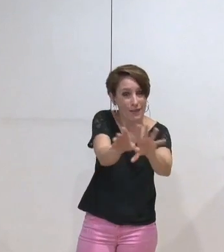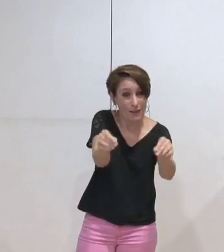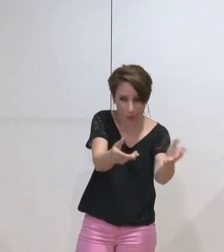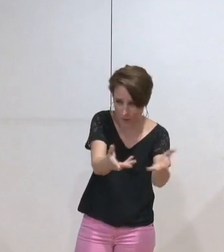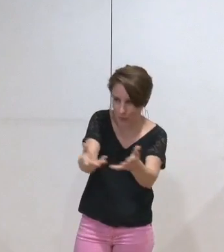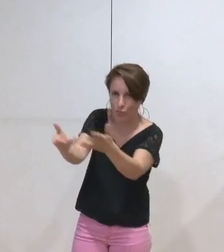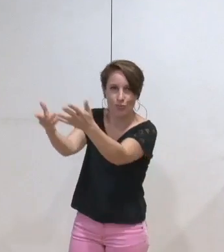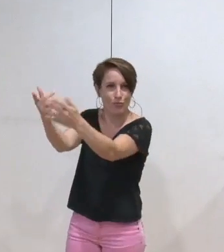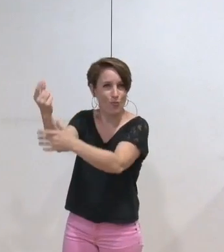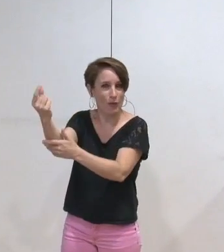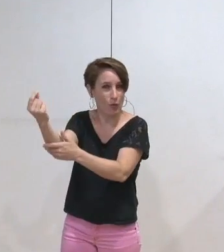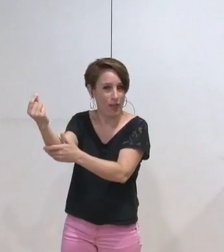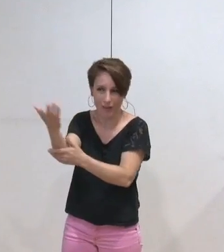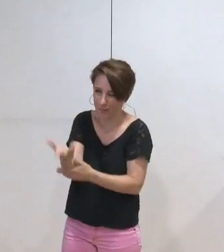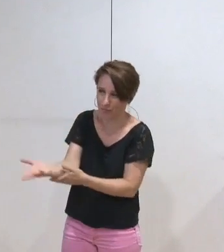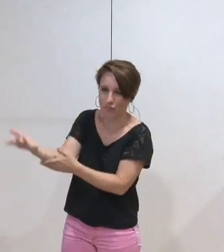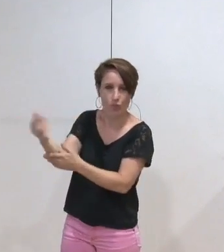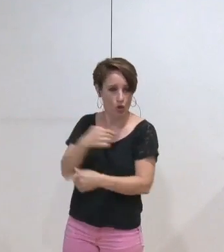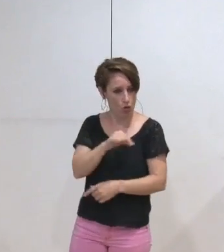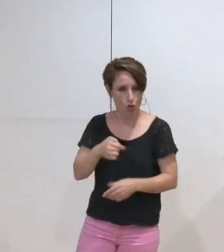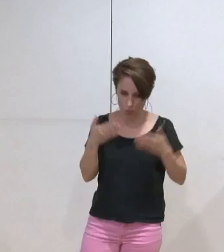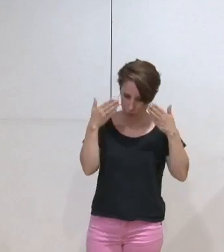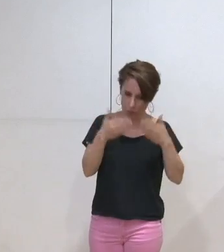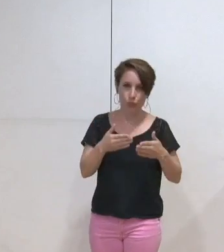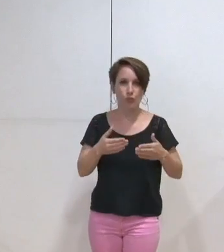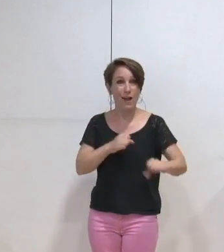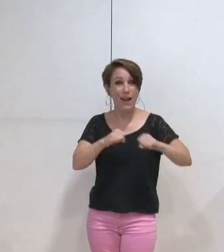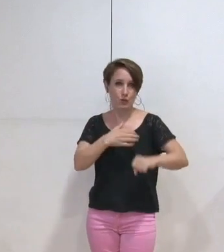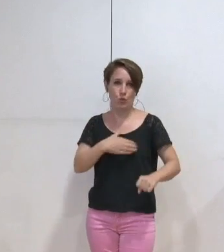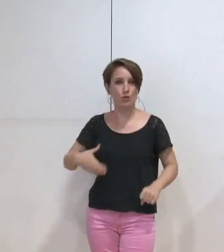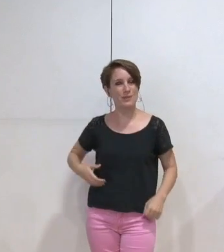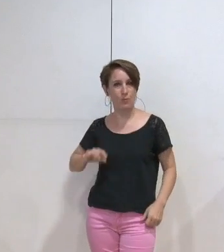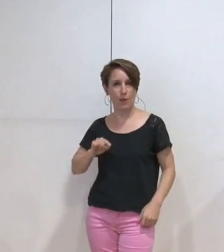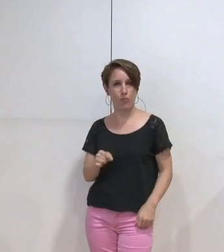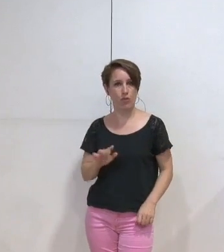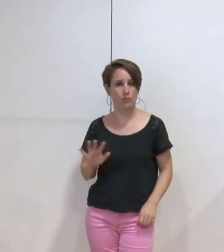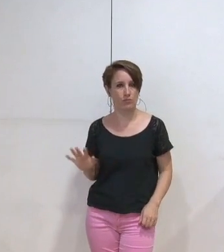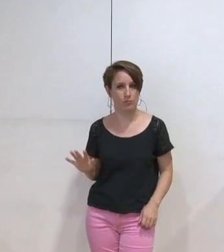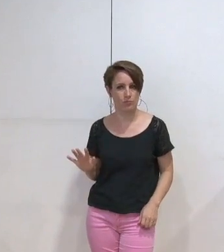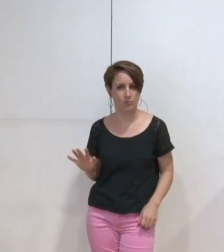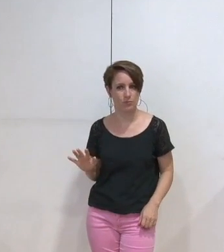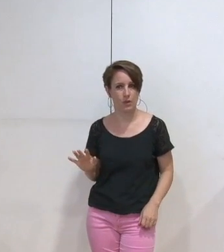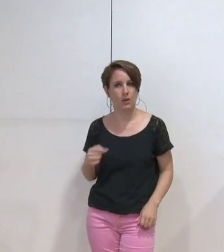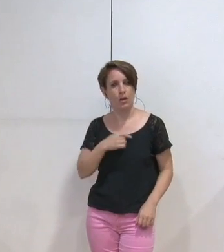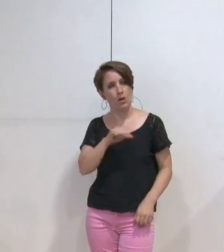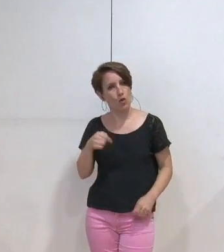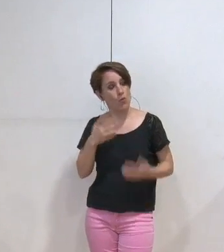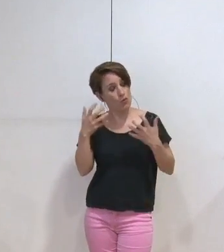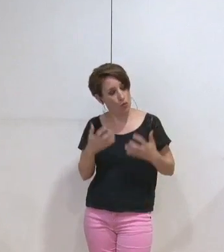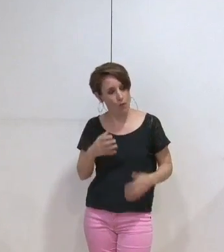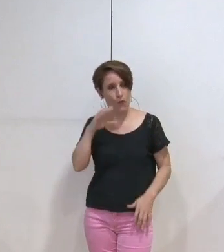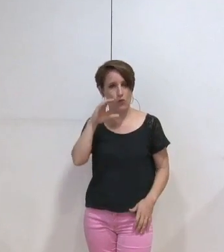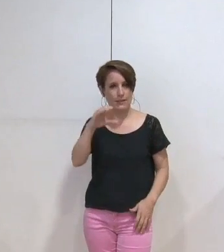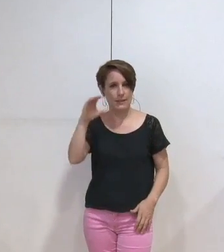rester à notre niveau d'action municipale nous n'avons pas d'autres ambitions notre ambition est bien celle d'avoir un